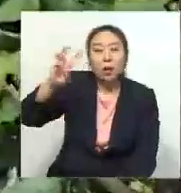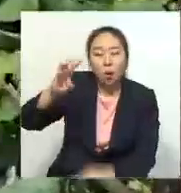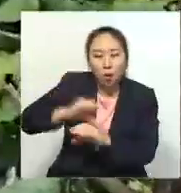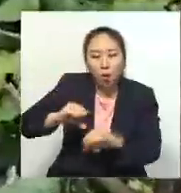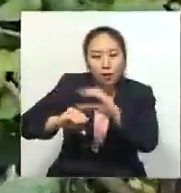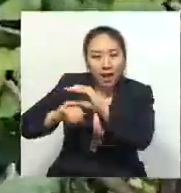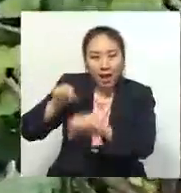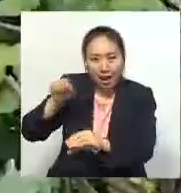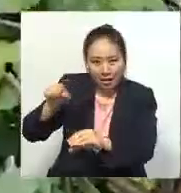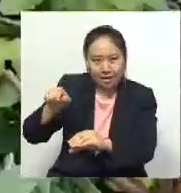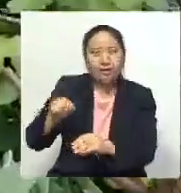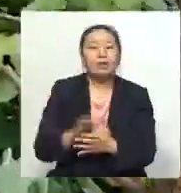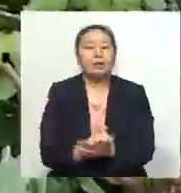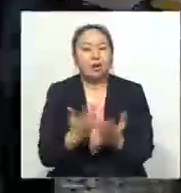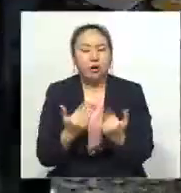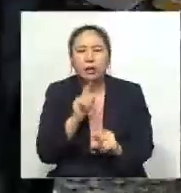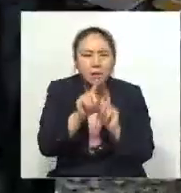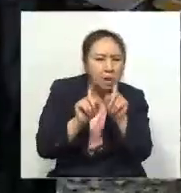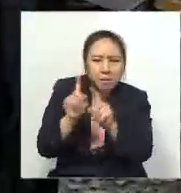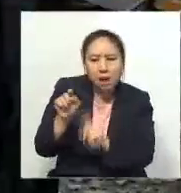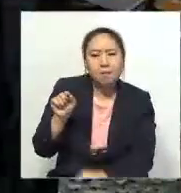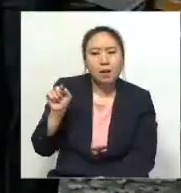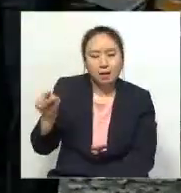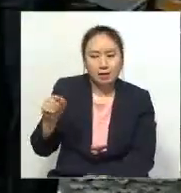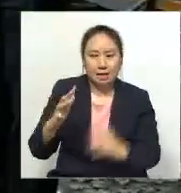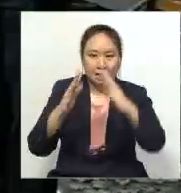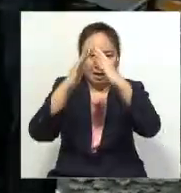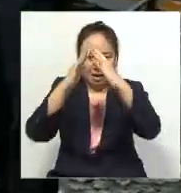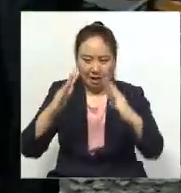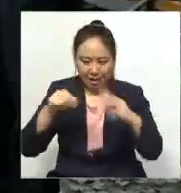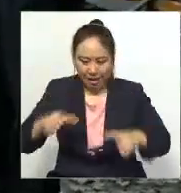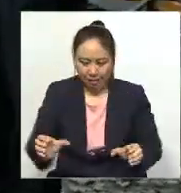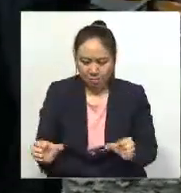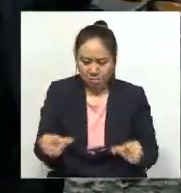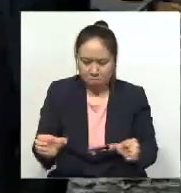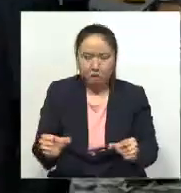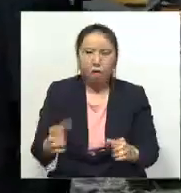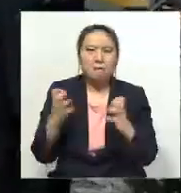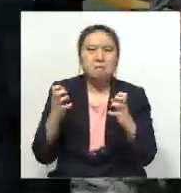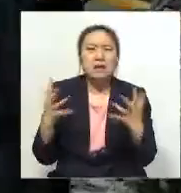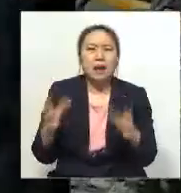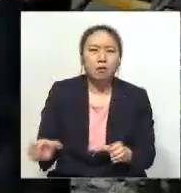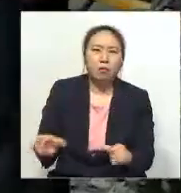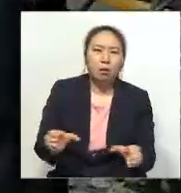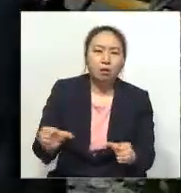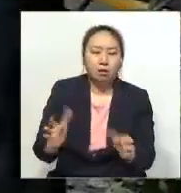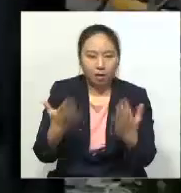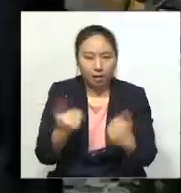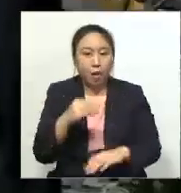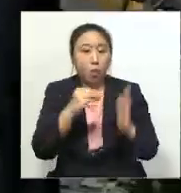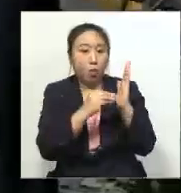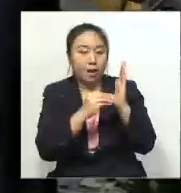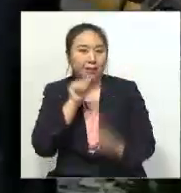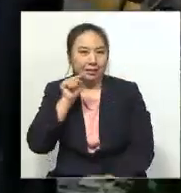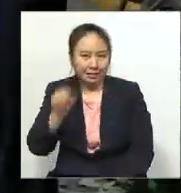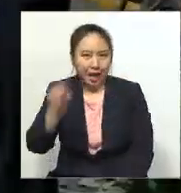สาระแดงจากการสอบสวนเบื้องต้นเนี่ยพบว่าฐานของเครนนั้นไม่แข็งแรงค่ะกรุงเทพมหานครก็มีคำสั่งด่วนเลยนะคะ